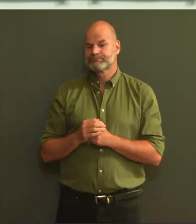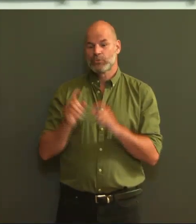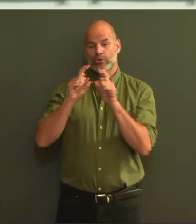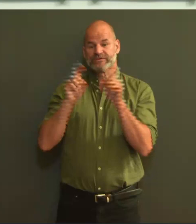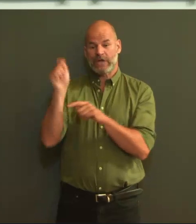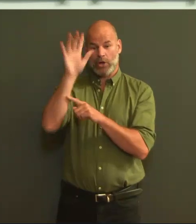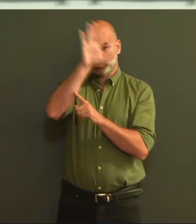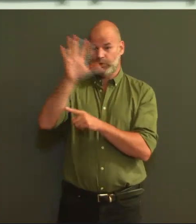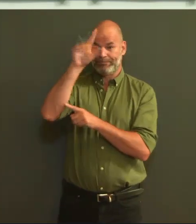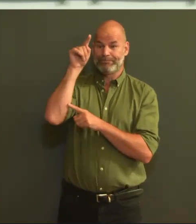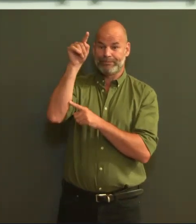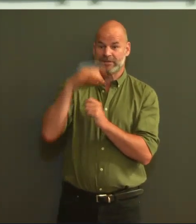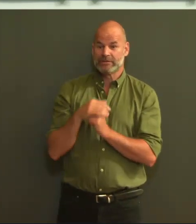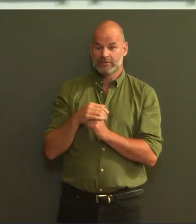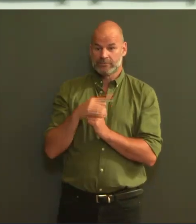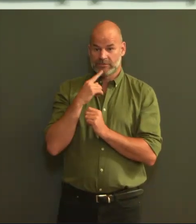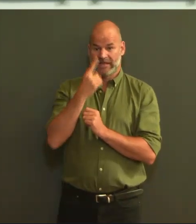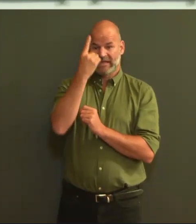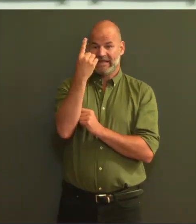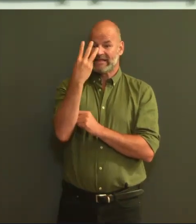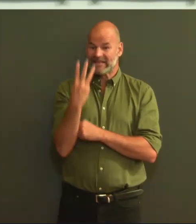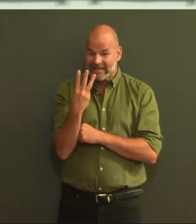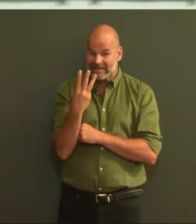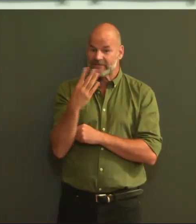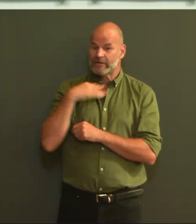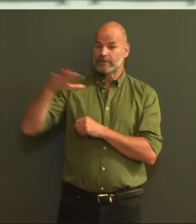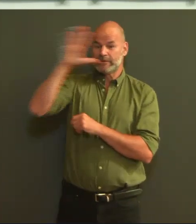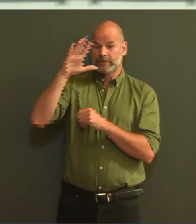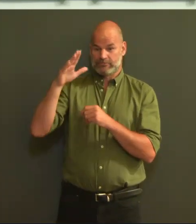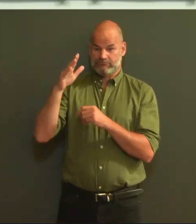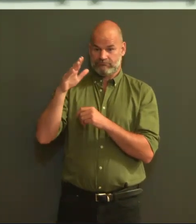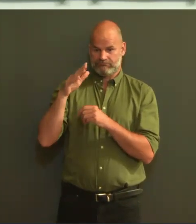plaatsvinden, zien we daarentegen een daling van 3%.